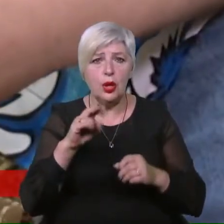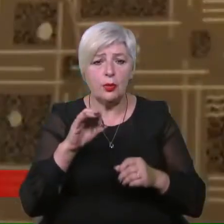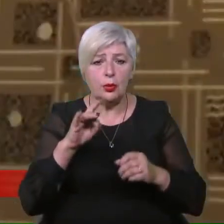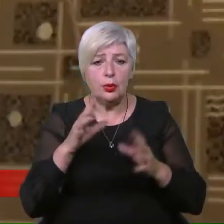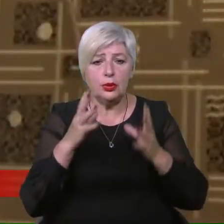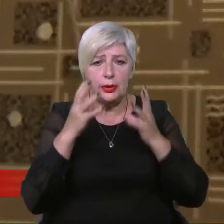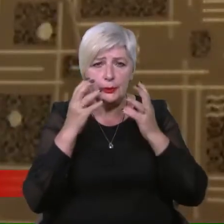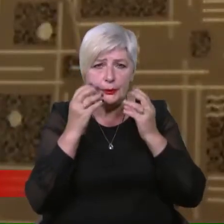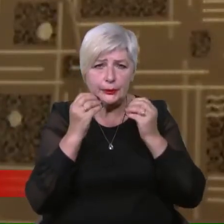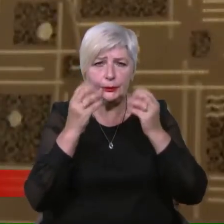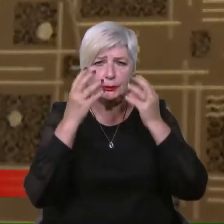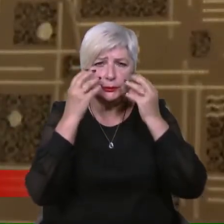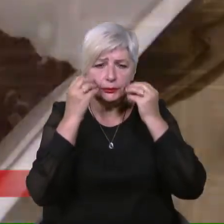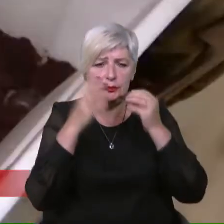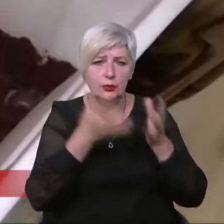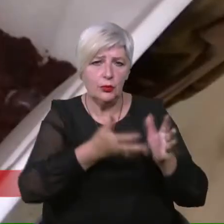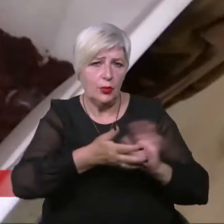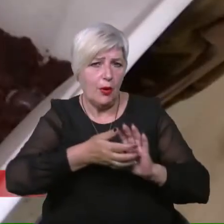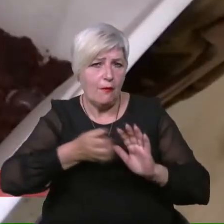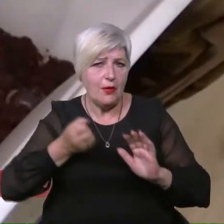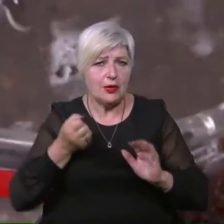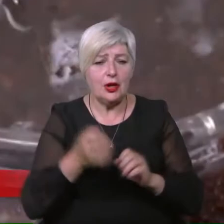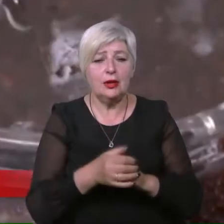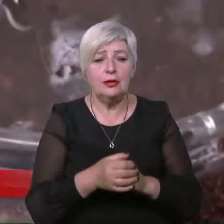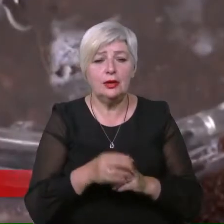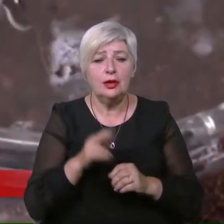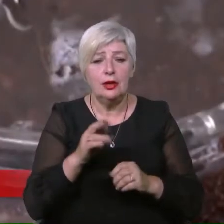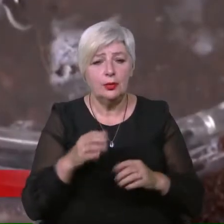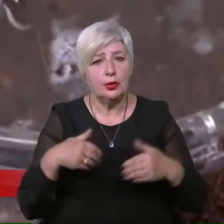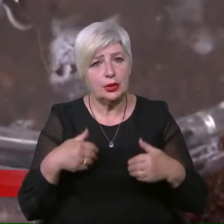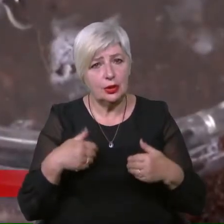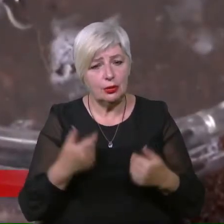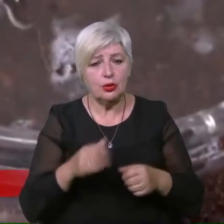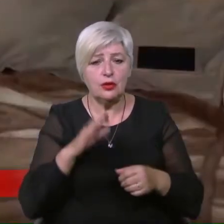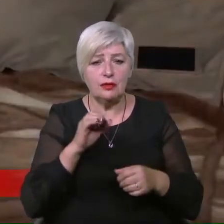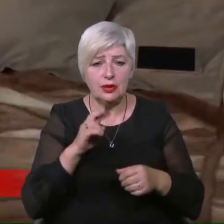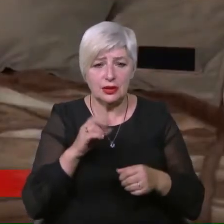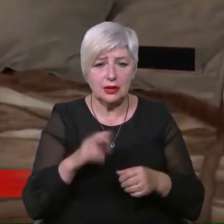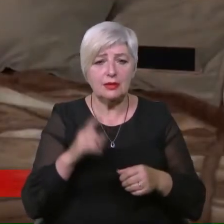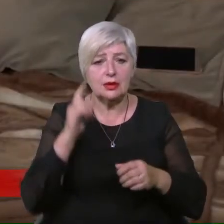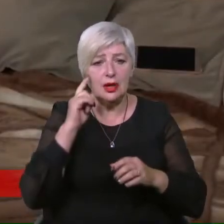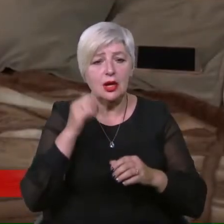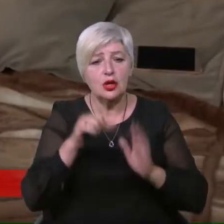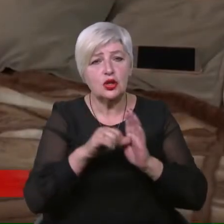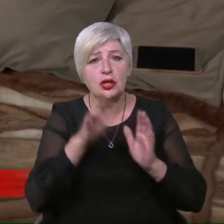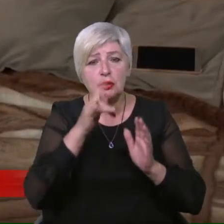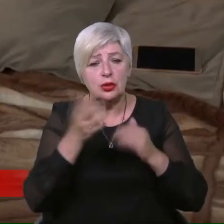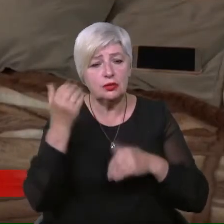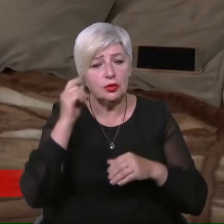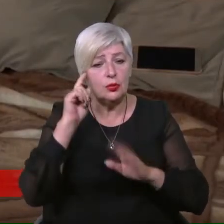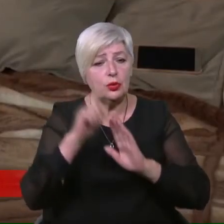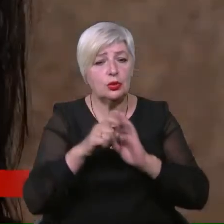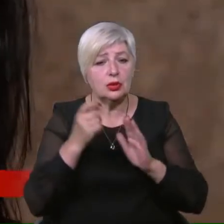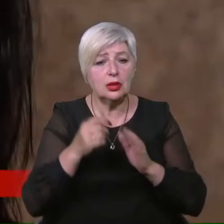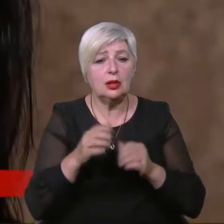все выдавливают и вытягивают. Про цілющі властивості равликів 6 років тому випадково дізналася й Оксана. Тоді знайомі подарували